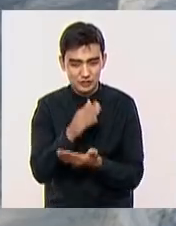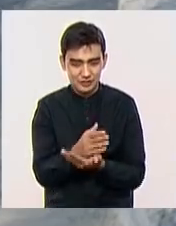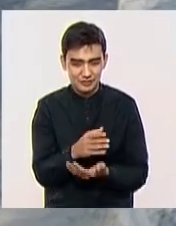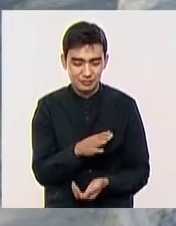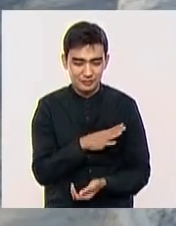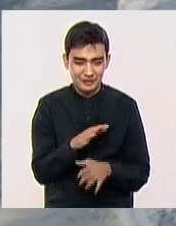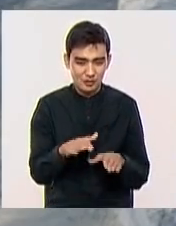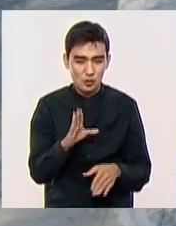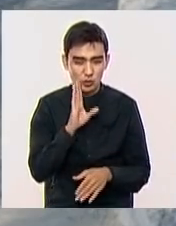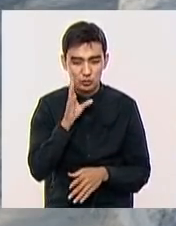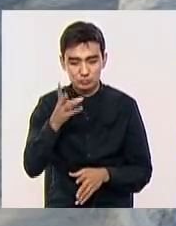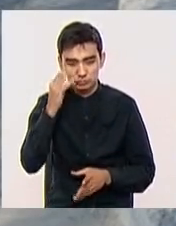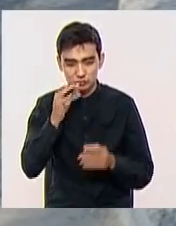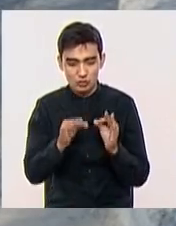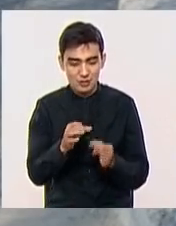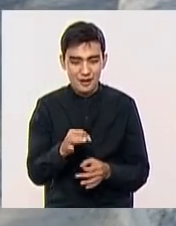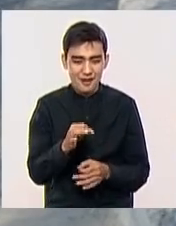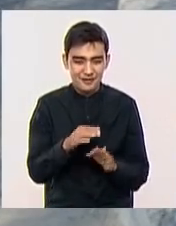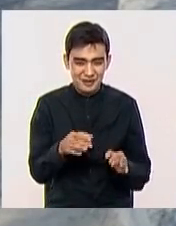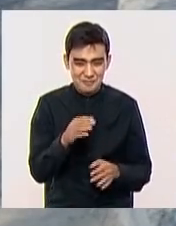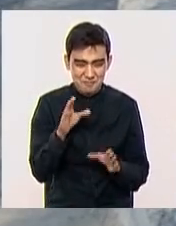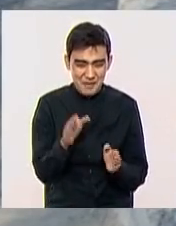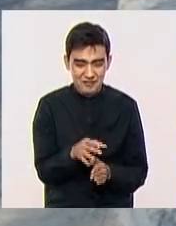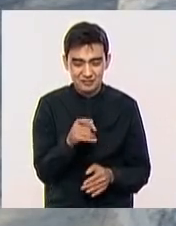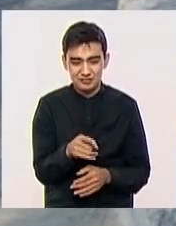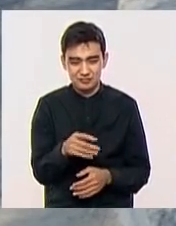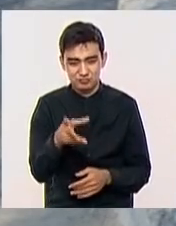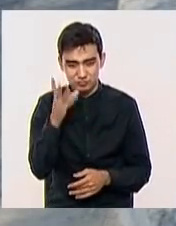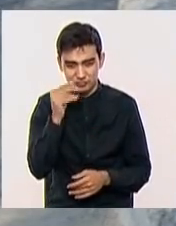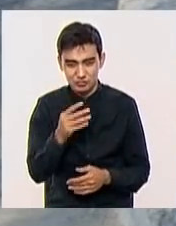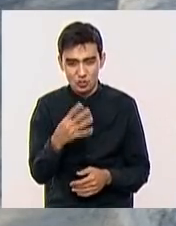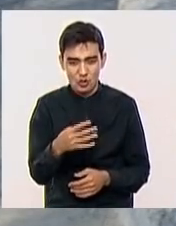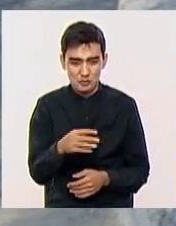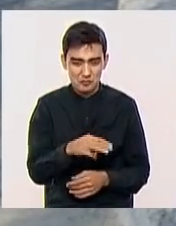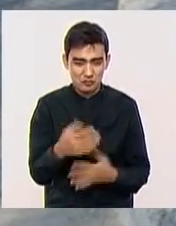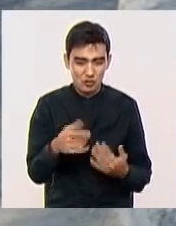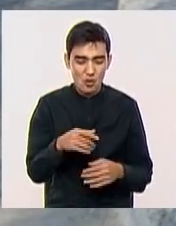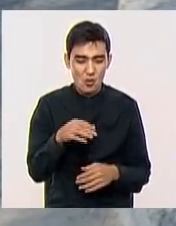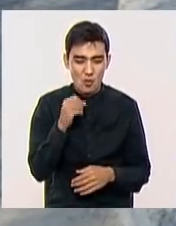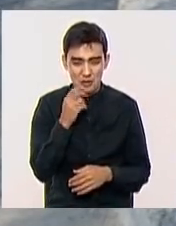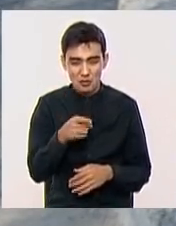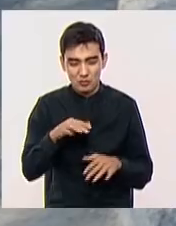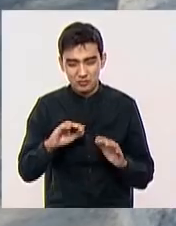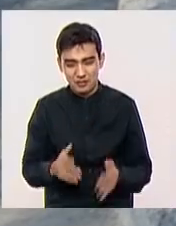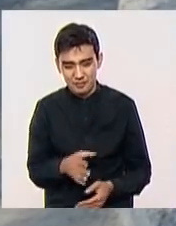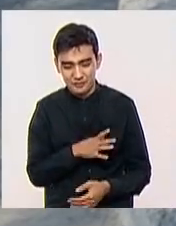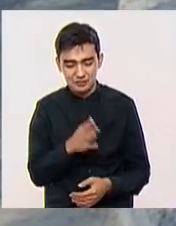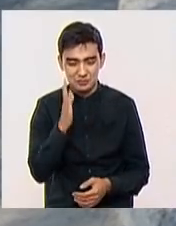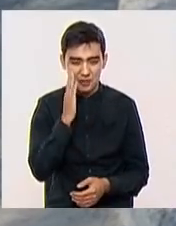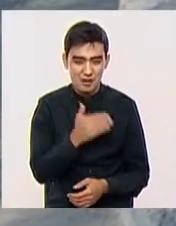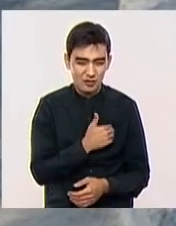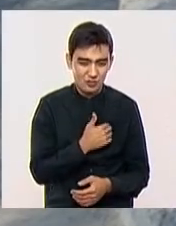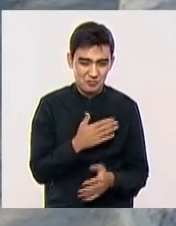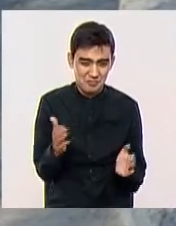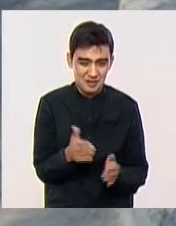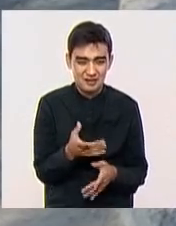более-менее усваивают с утра. Малыши, они больше 45 не могут есть. В обед они уже где-то уставшие, может быть, спать хотят.